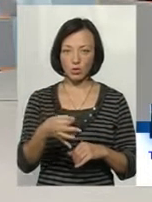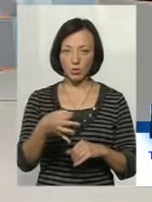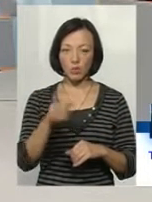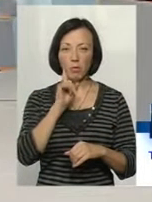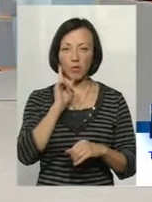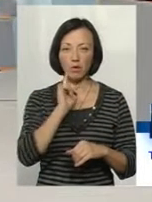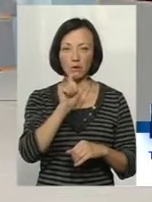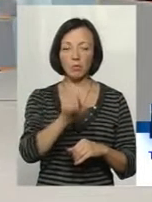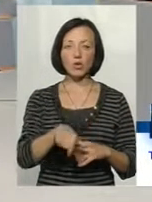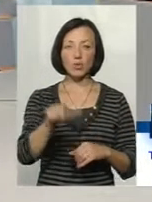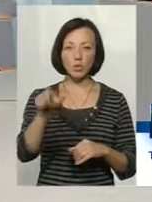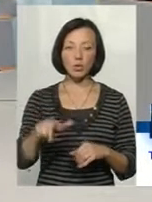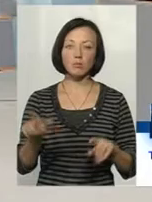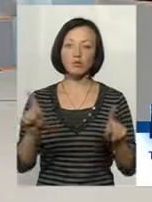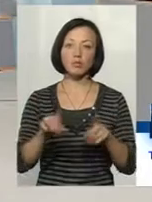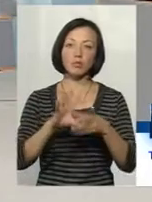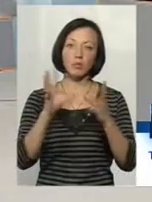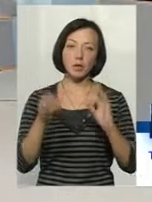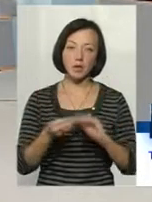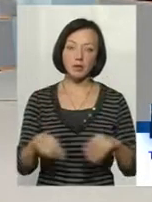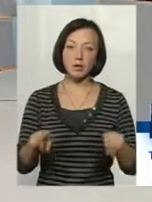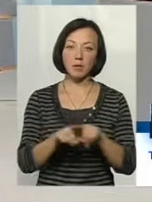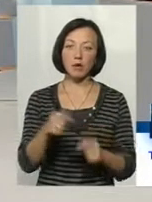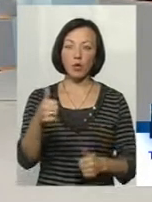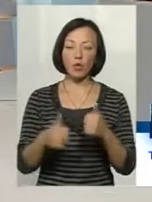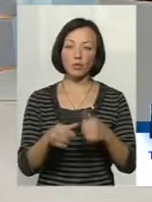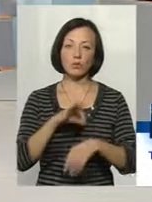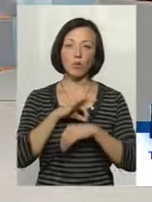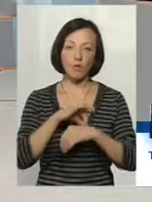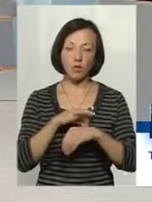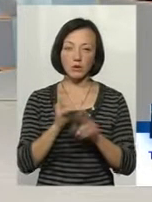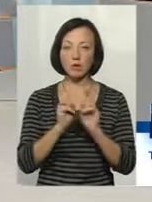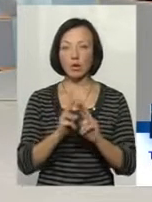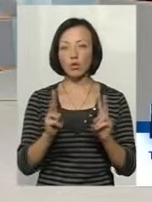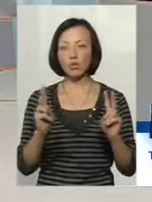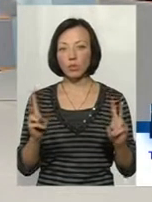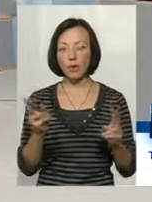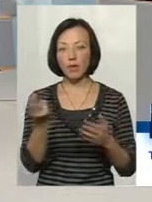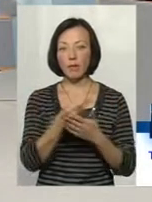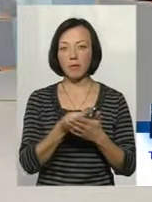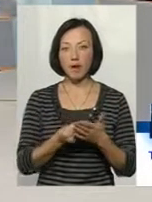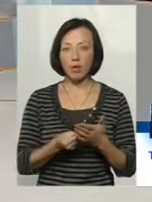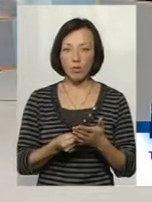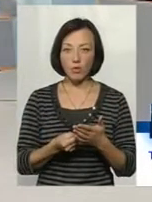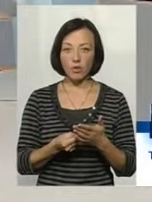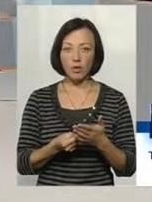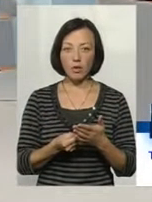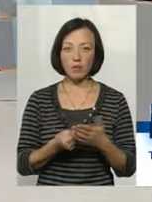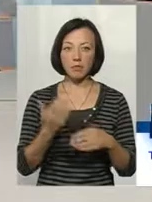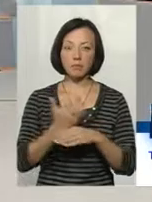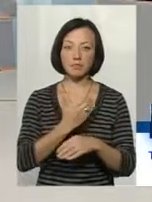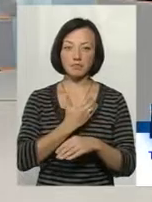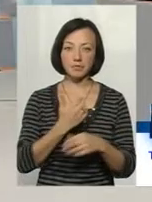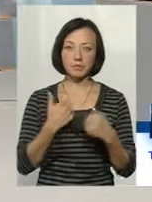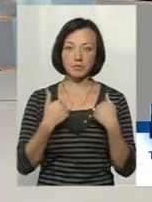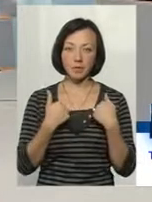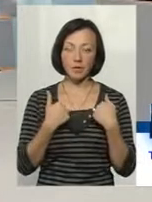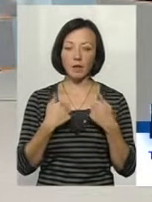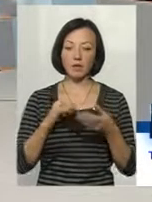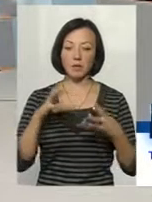молодим людям, що, в принципі, такий конкурс проводиться, а хто намалює, може прислати до нас, у нас буде